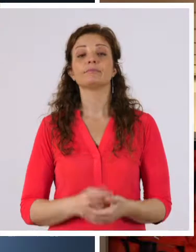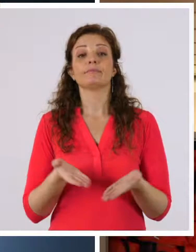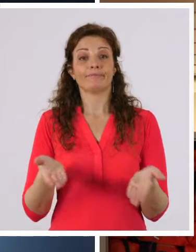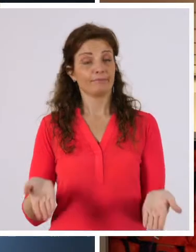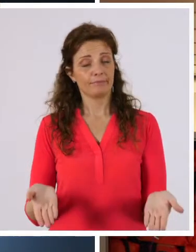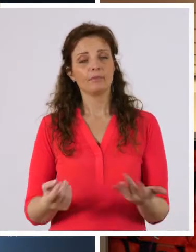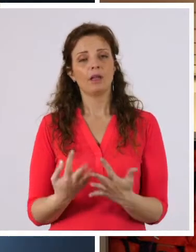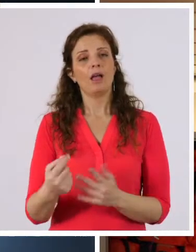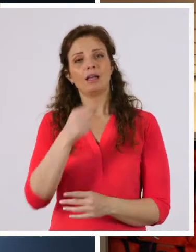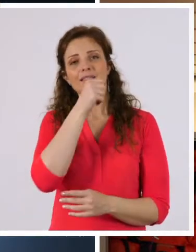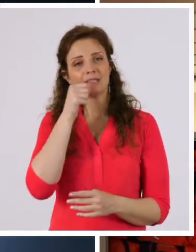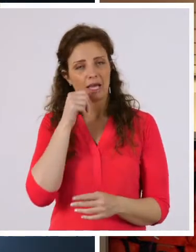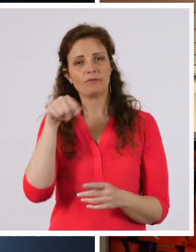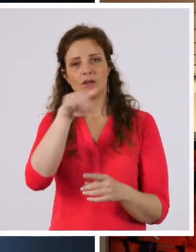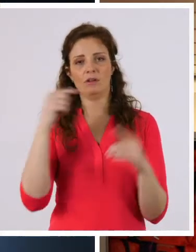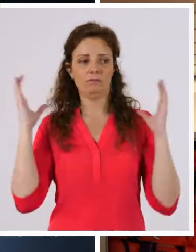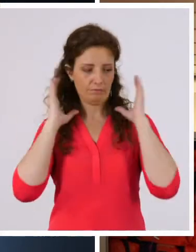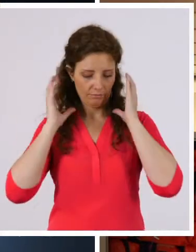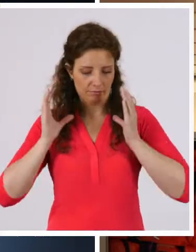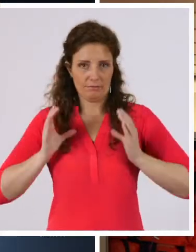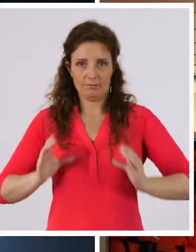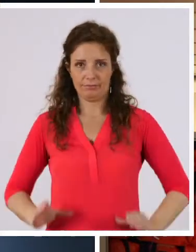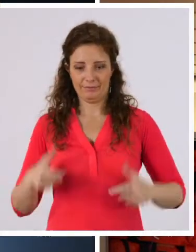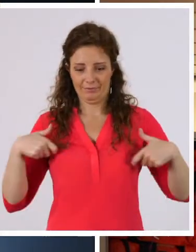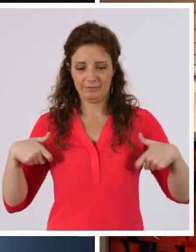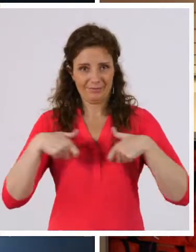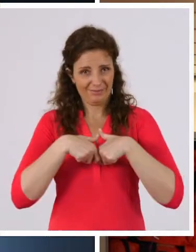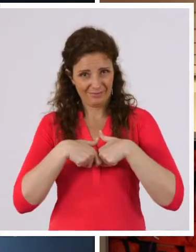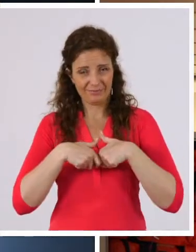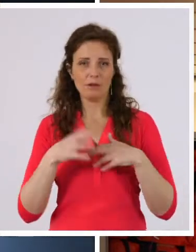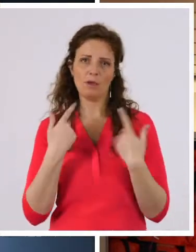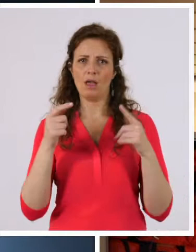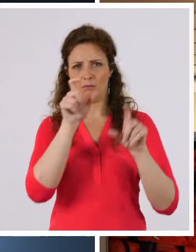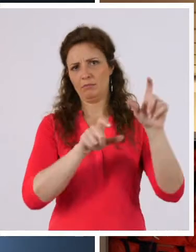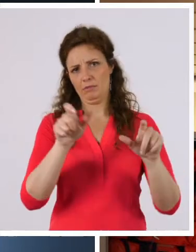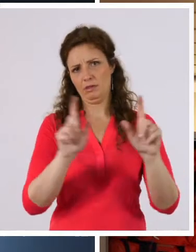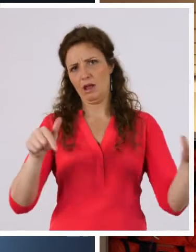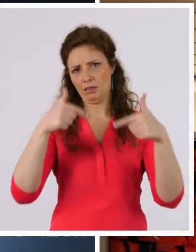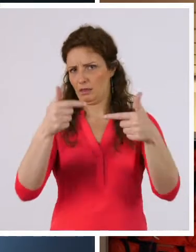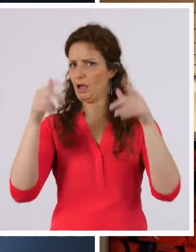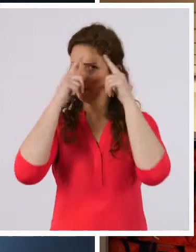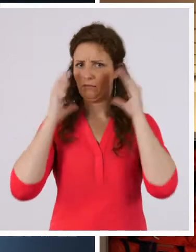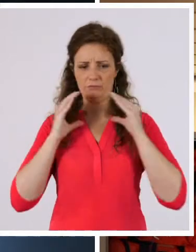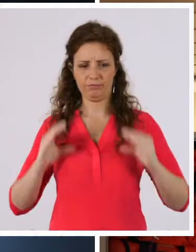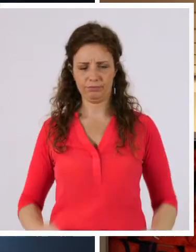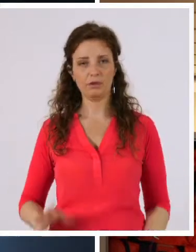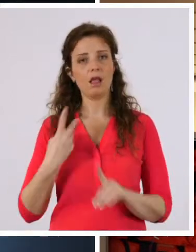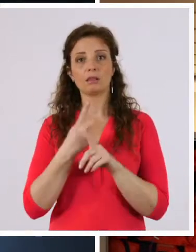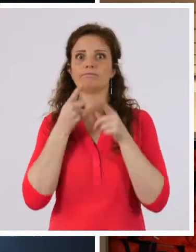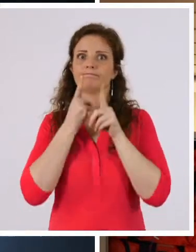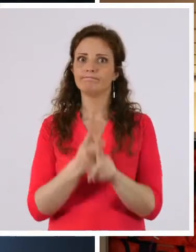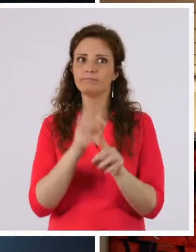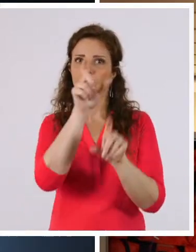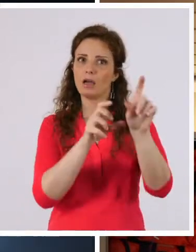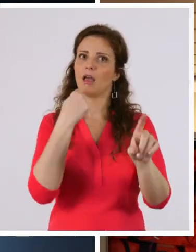A questo punto è necessario che procediate ad indossare le cinture di salvataggio che il personale vi avrà già fornito e vi